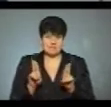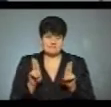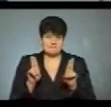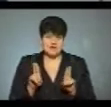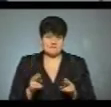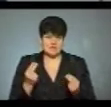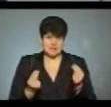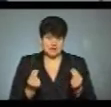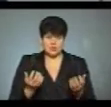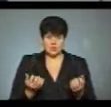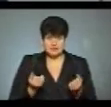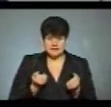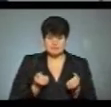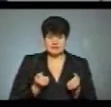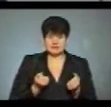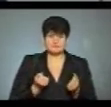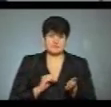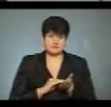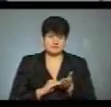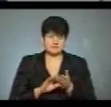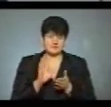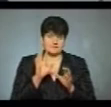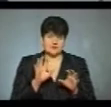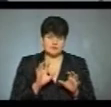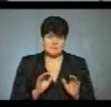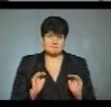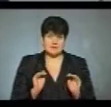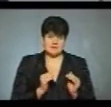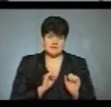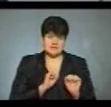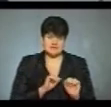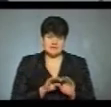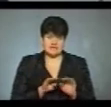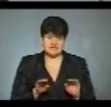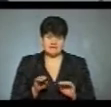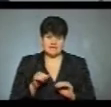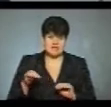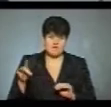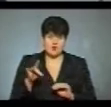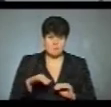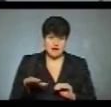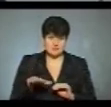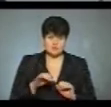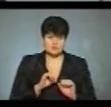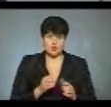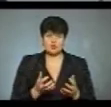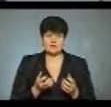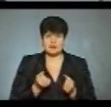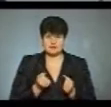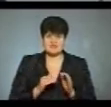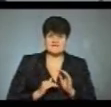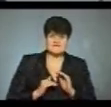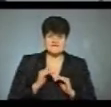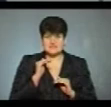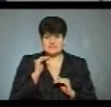і отримати, закріпивши в законодавстві мінімальний захист на рівні європейського захисту, отримати